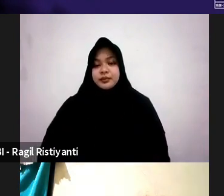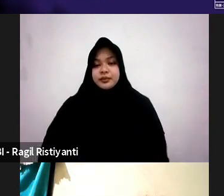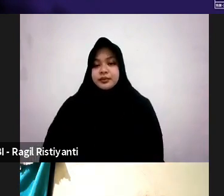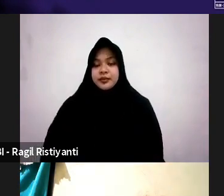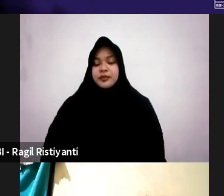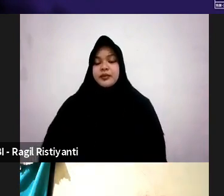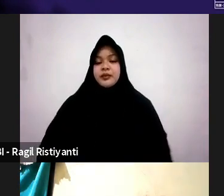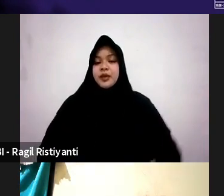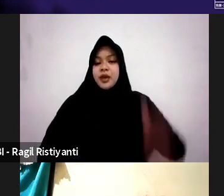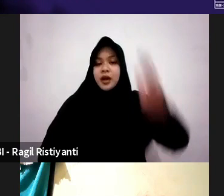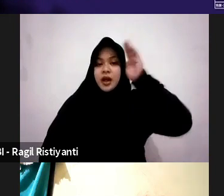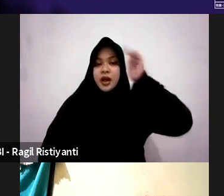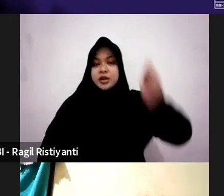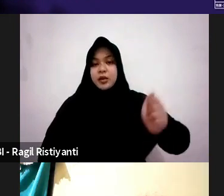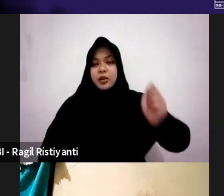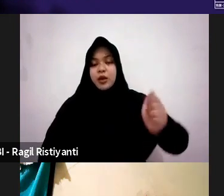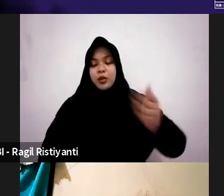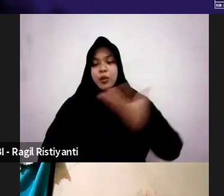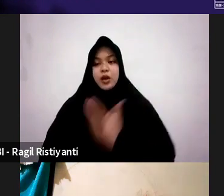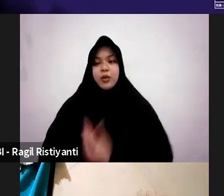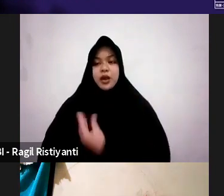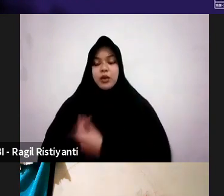Assalamualaikum warahmatullahi wabarakatuh